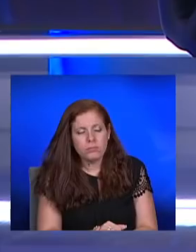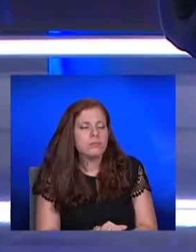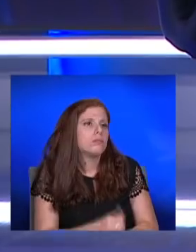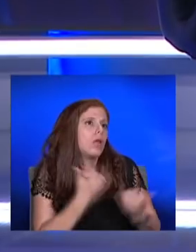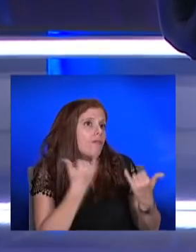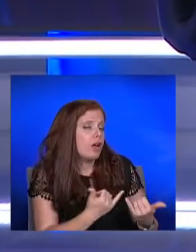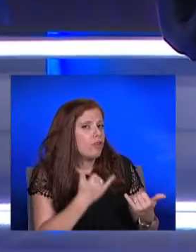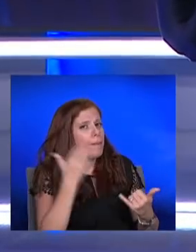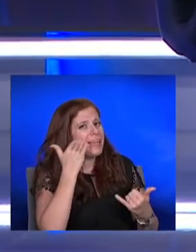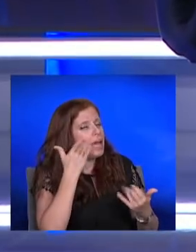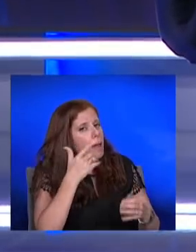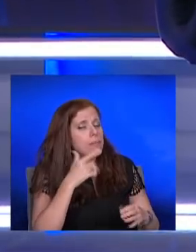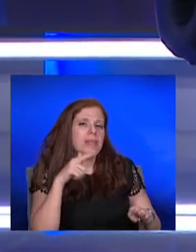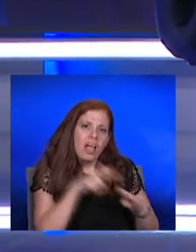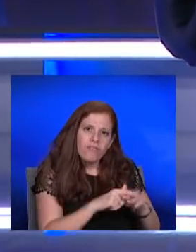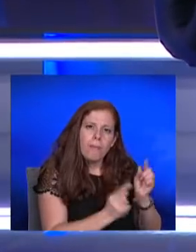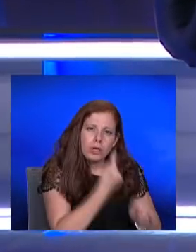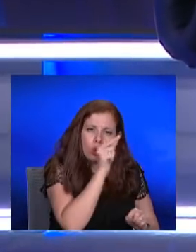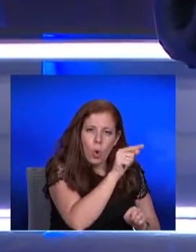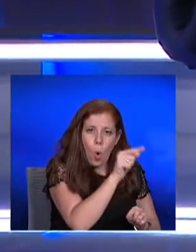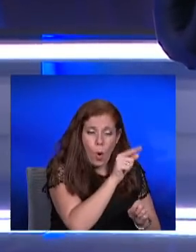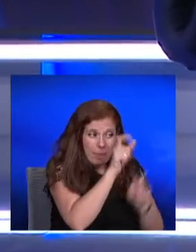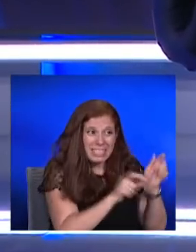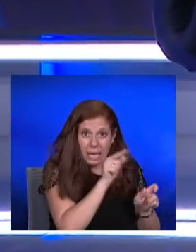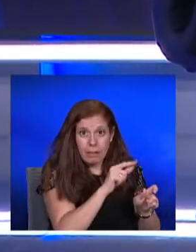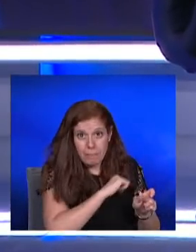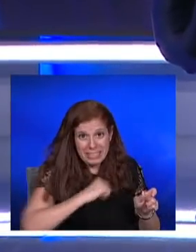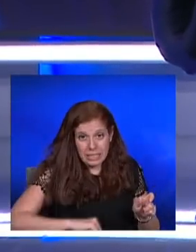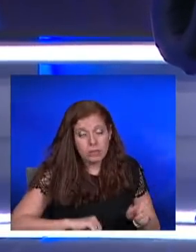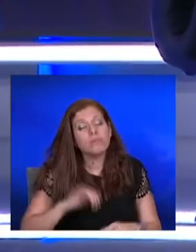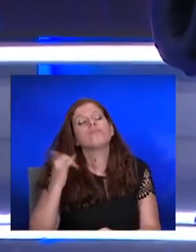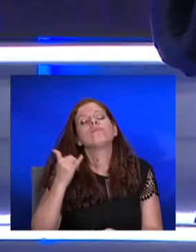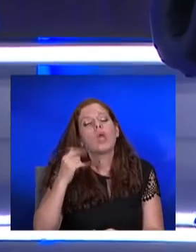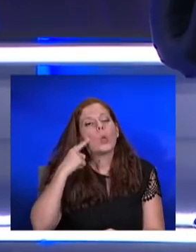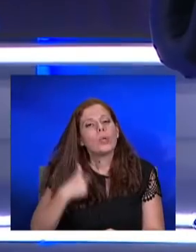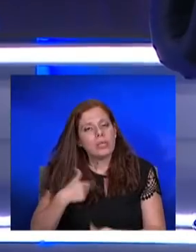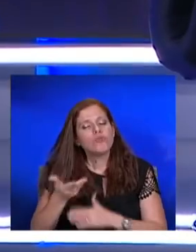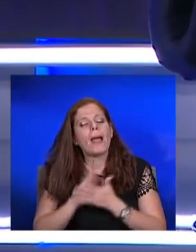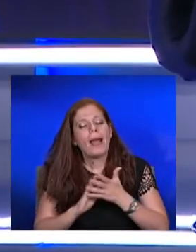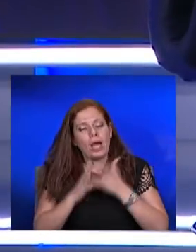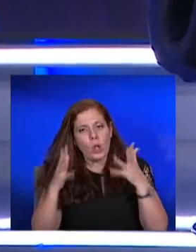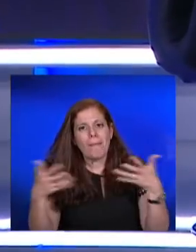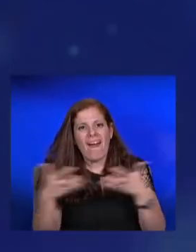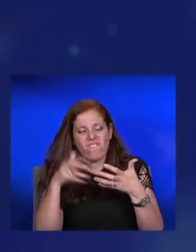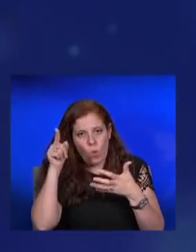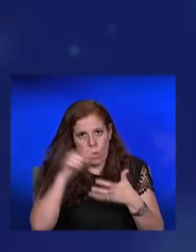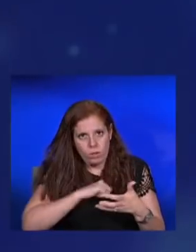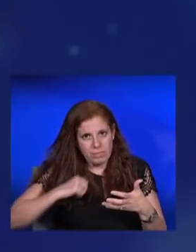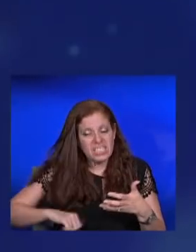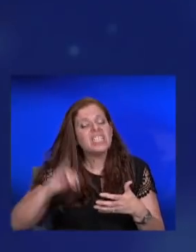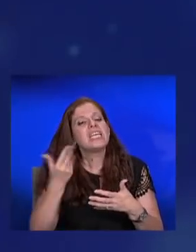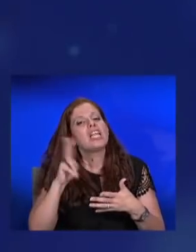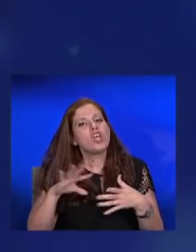עם האויגורים בסין, לא? כן, אנחנו יודעים שחלק מהחברות הגדולות בארצות הברית, נייק, מייקרוסופט, אפילו סמסונג הקוריאנית, כן יש בשרשרת ההספקה